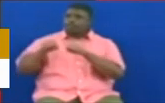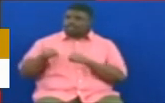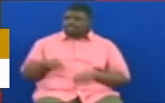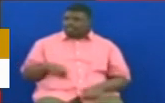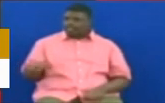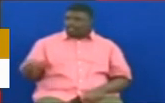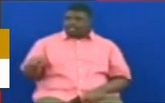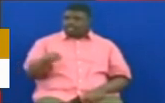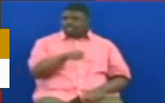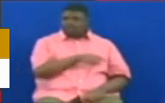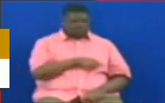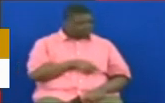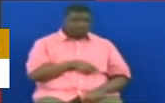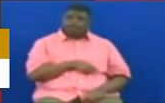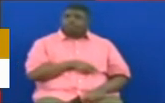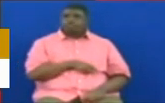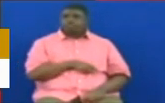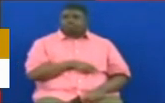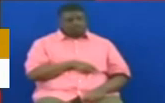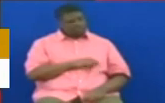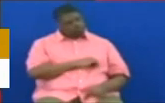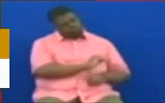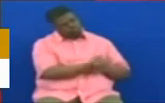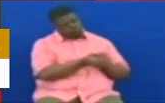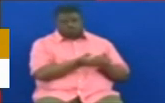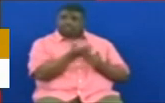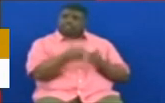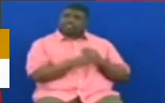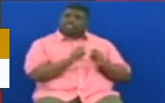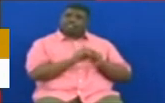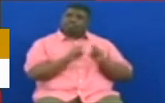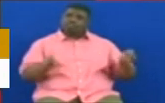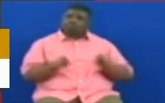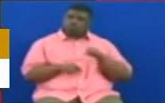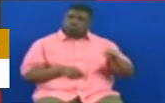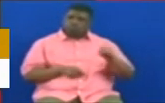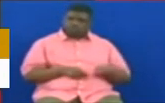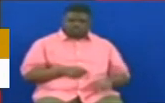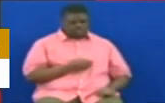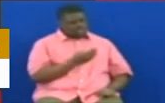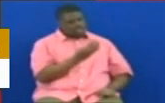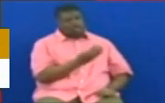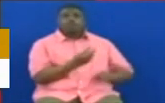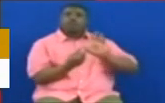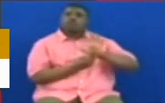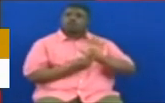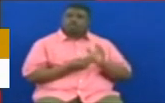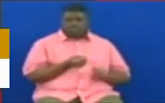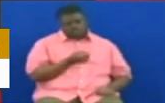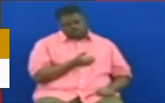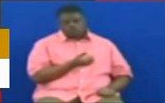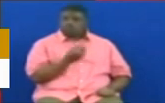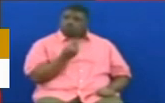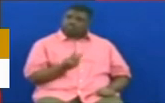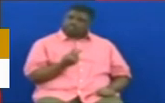Fishing Authority, ili hali ukirejea katika kifungu namba 47, kifungu kidogo cha